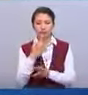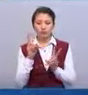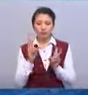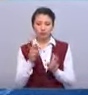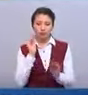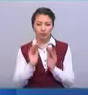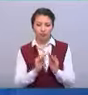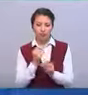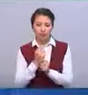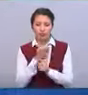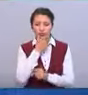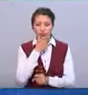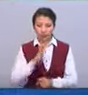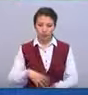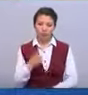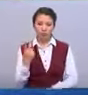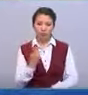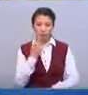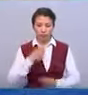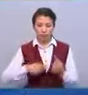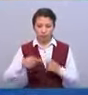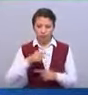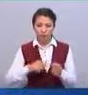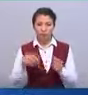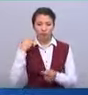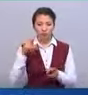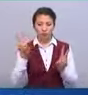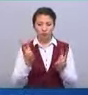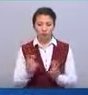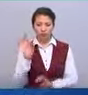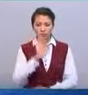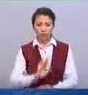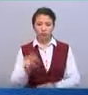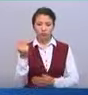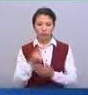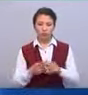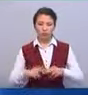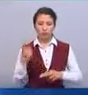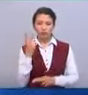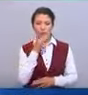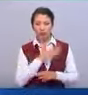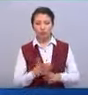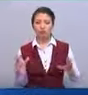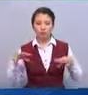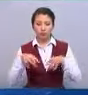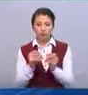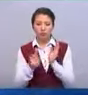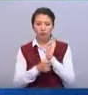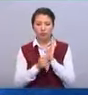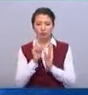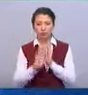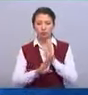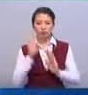туындыларын көрсетіп таңдалса, екінші айналымда Түркістан тақырыбын арқау етуі міндеттелді. Екі кезеңнің жиынтығы бойынша 6 аталымның шын